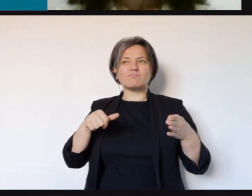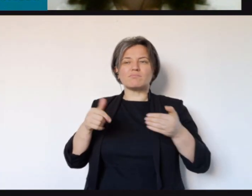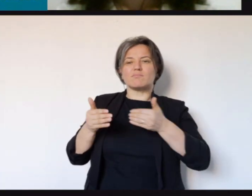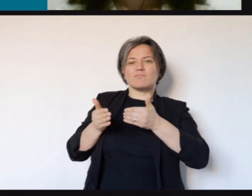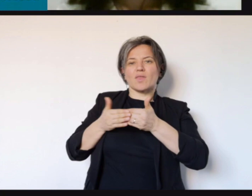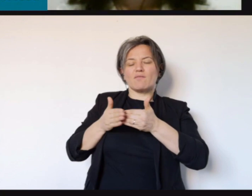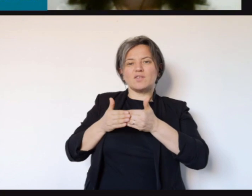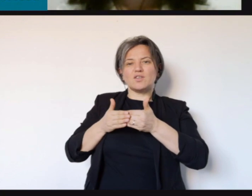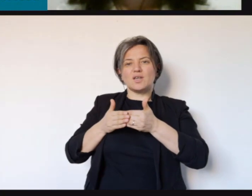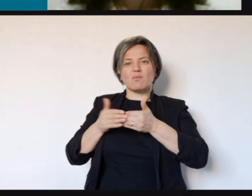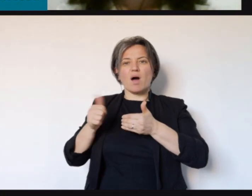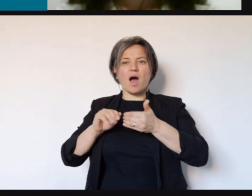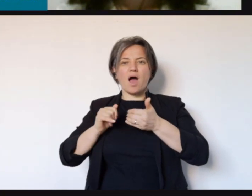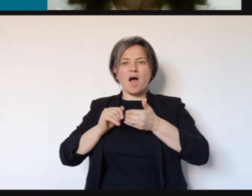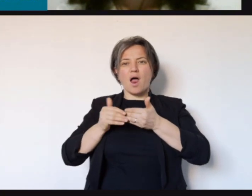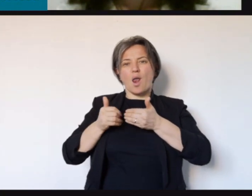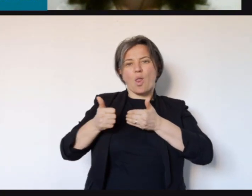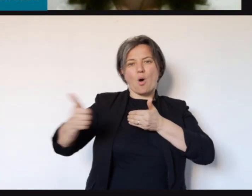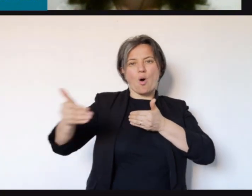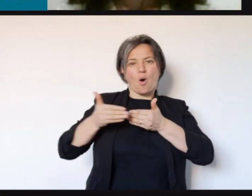lontani